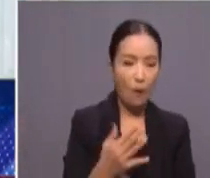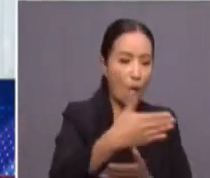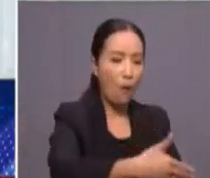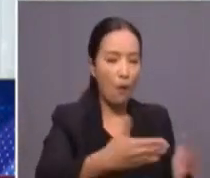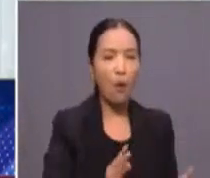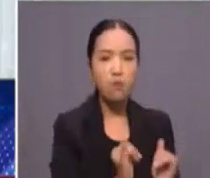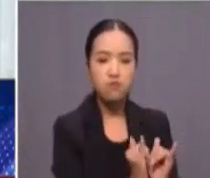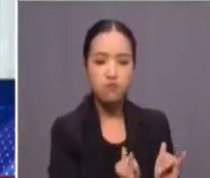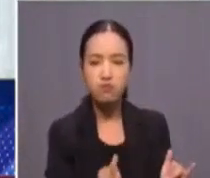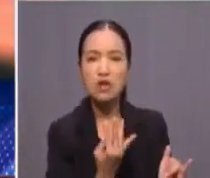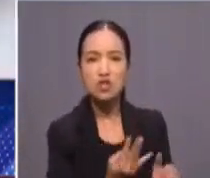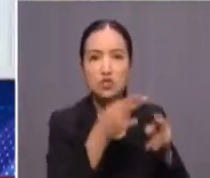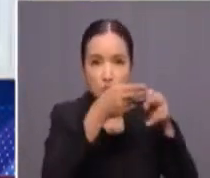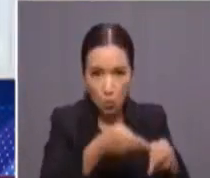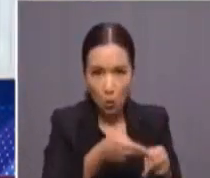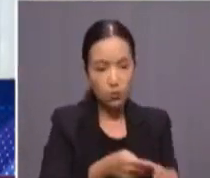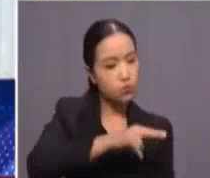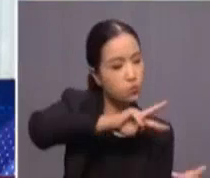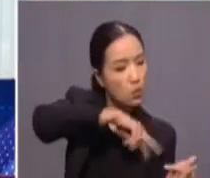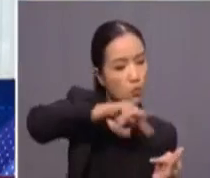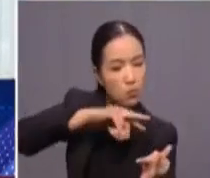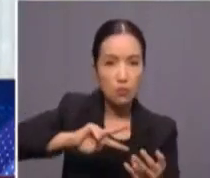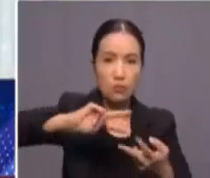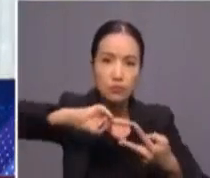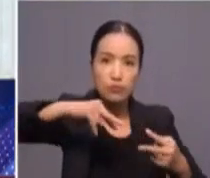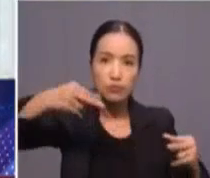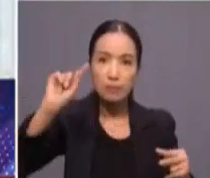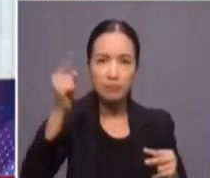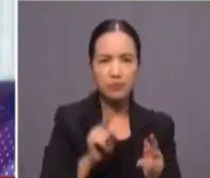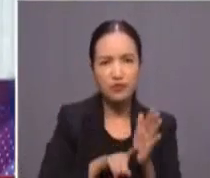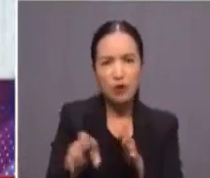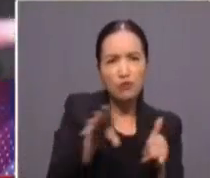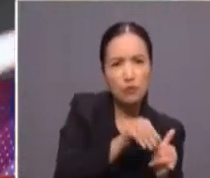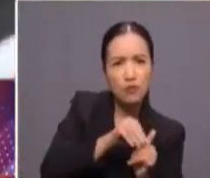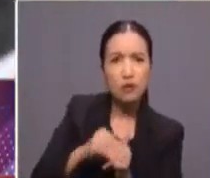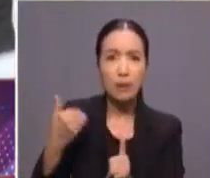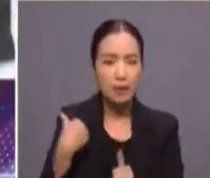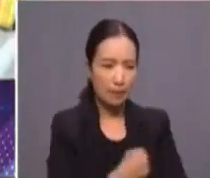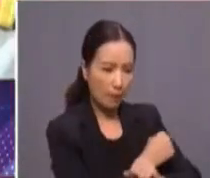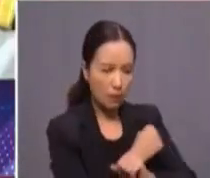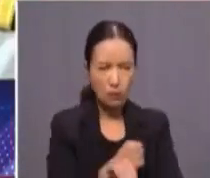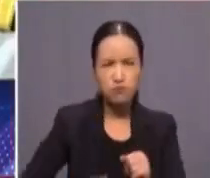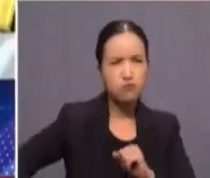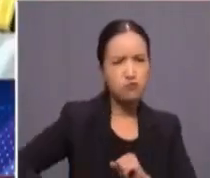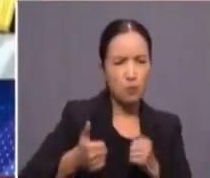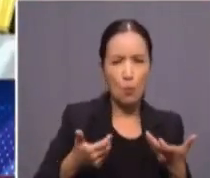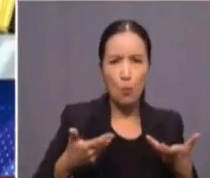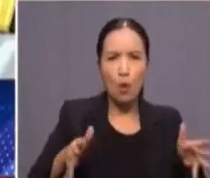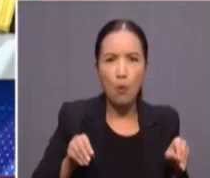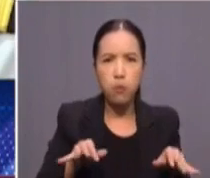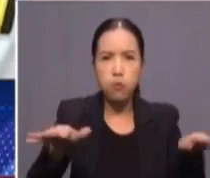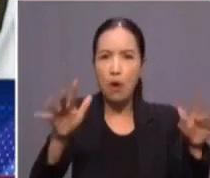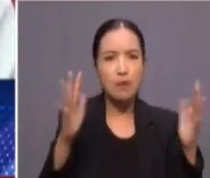กับใครก่อนที่จะตรวจว่ามีเชื้อไวรัสโคโรนาในตัวหรือไม่ซึ่งก็ต้องระมัดระวังอย่างสูงสุดเพื่อป้องกันไม่ให้เชื้อไวรัสเนี่ยออกสู่ภายนอ